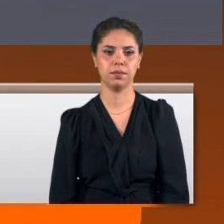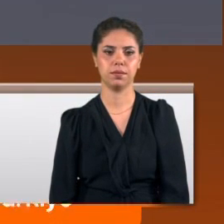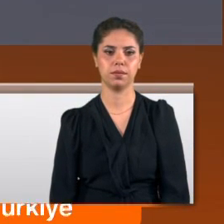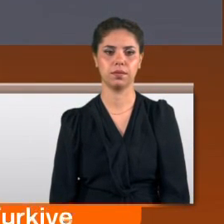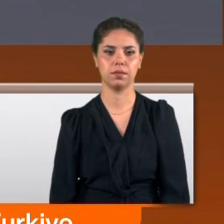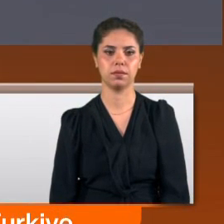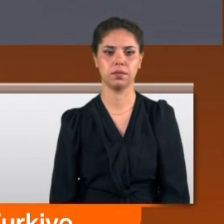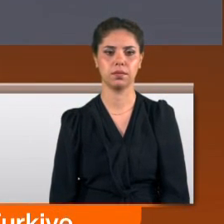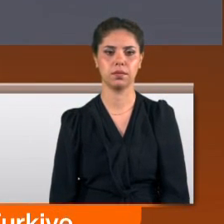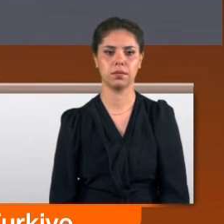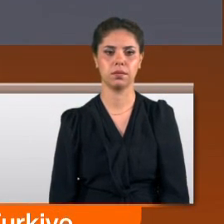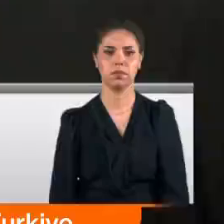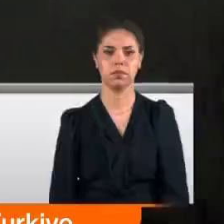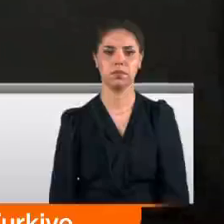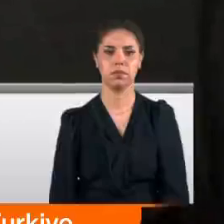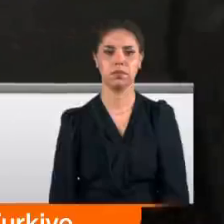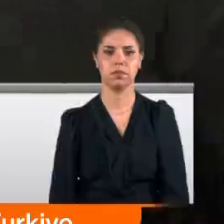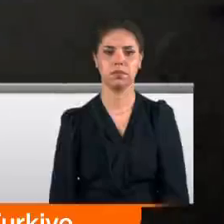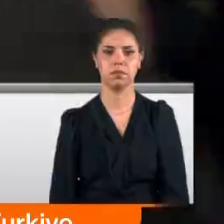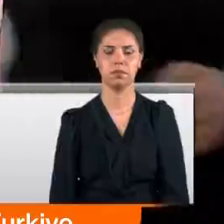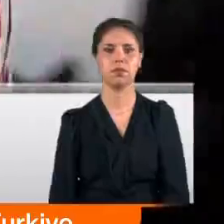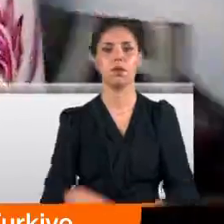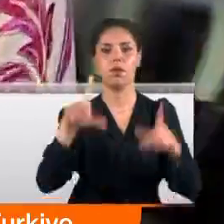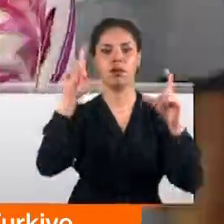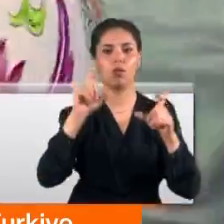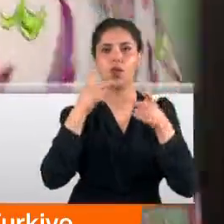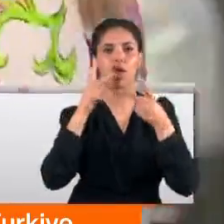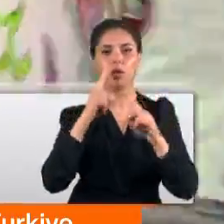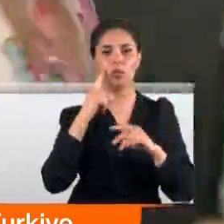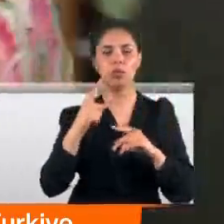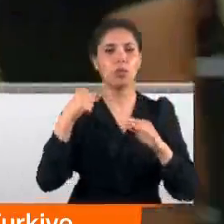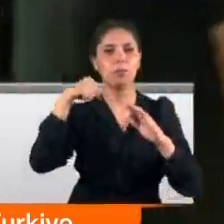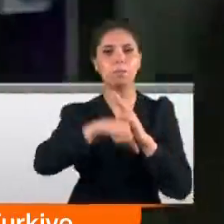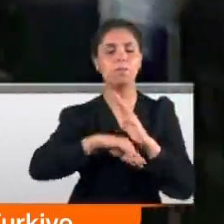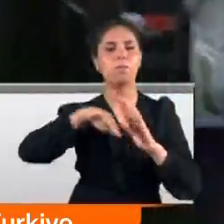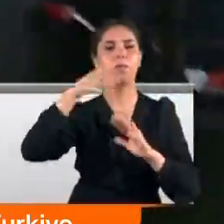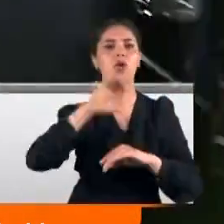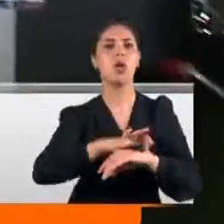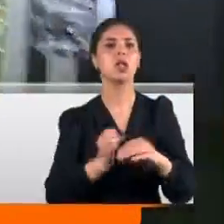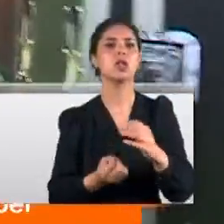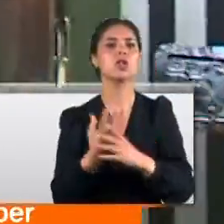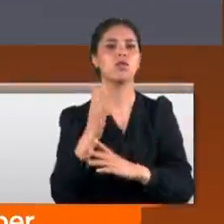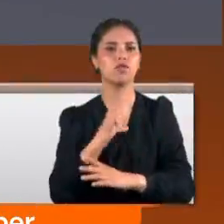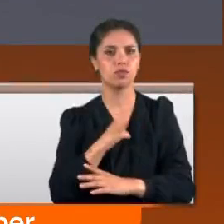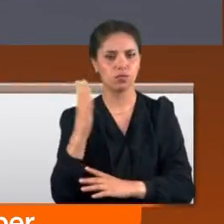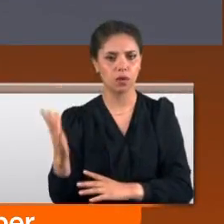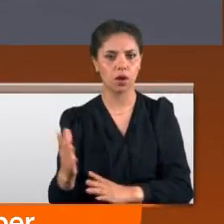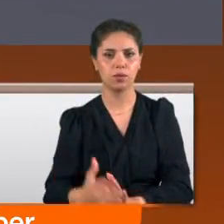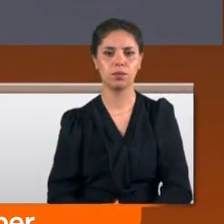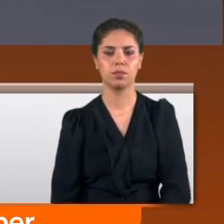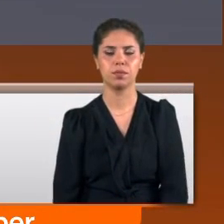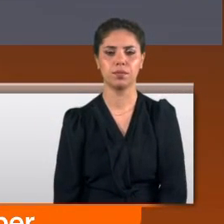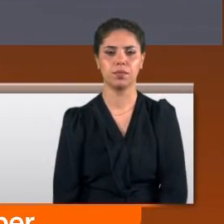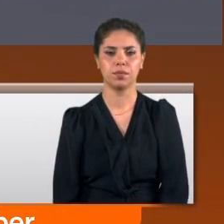hiçbir yerinde kıla dair bir şey yok. Ancak fotoğrafın açıklamasında bambaşka bir hastalıkla mücadele ettiği yazıyordu. Hayır